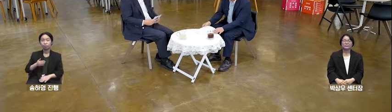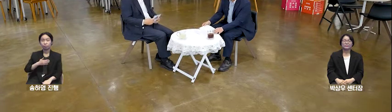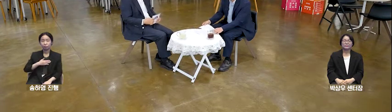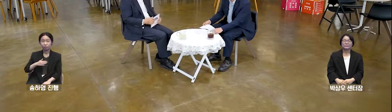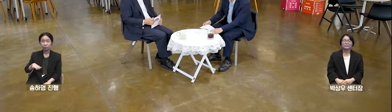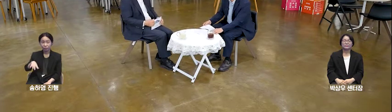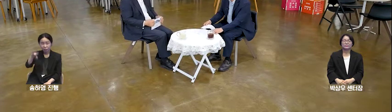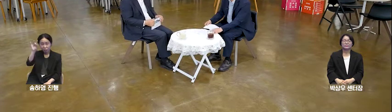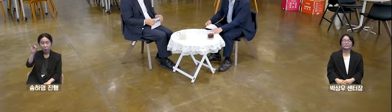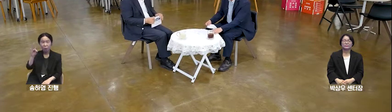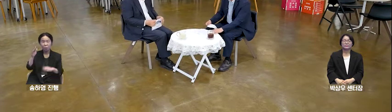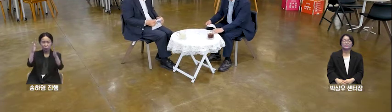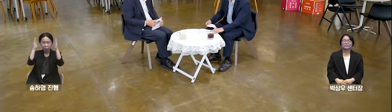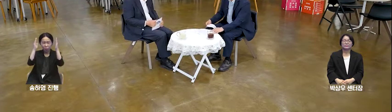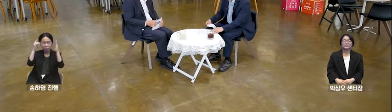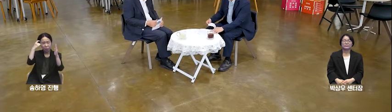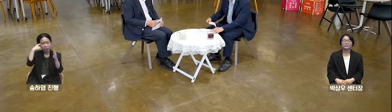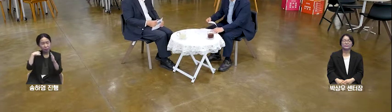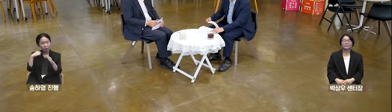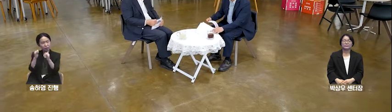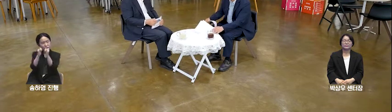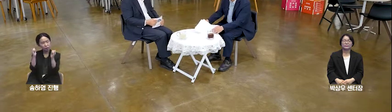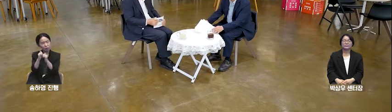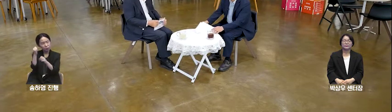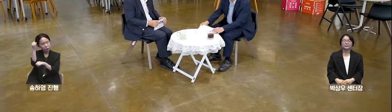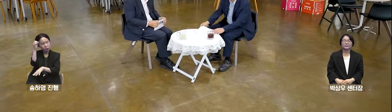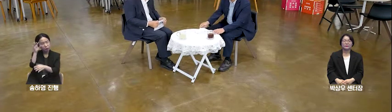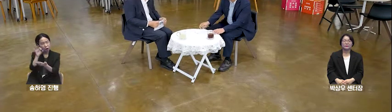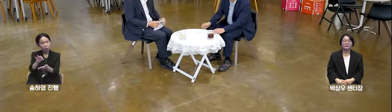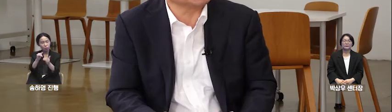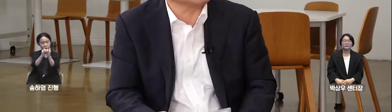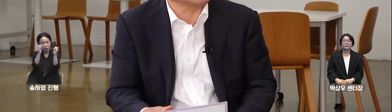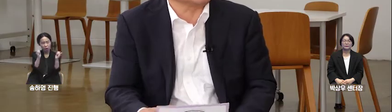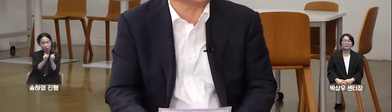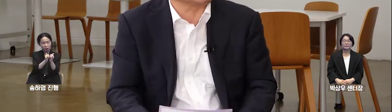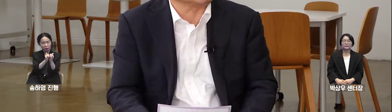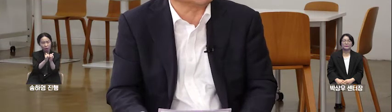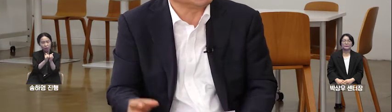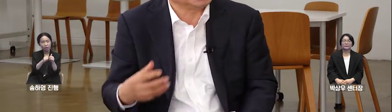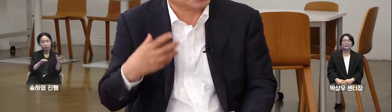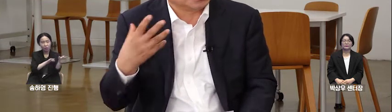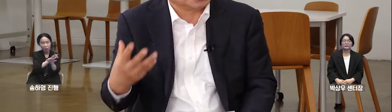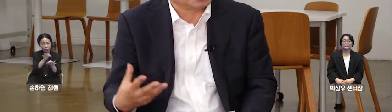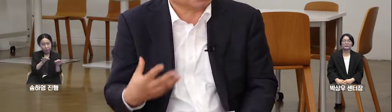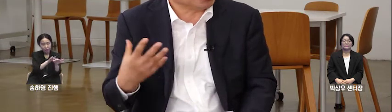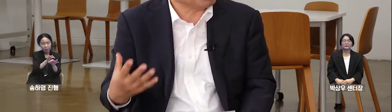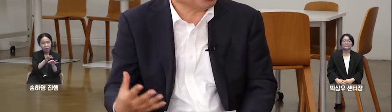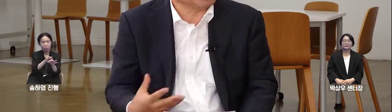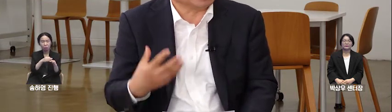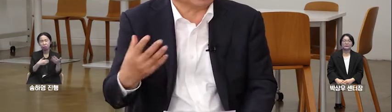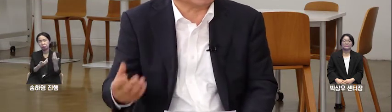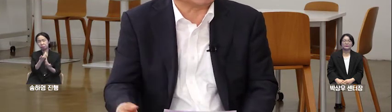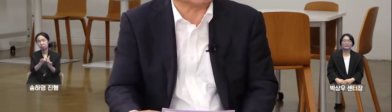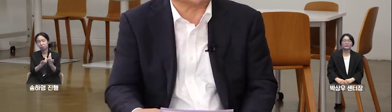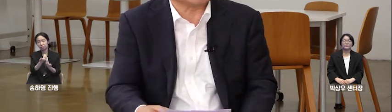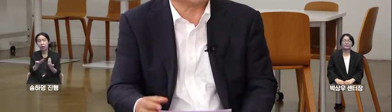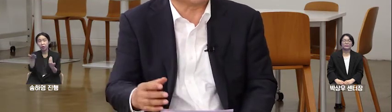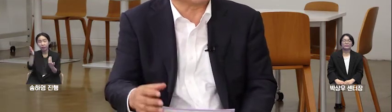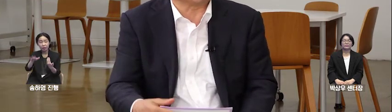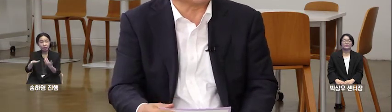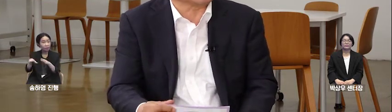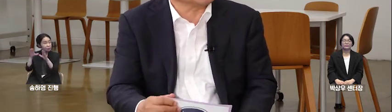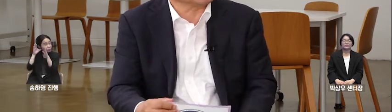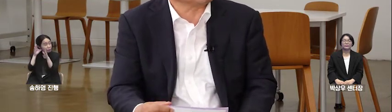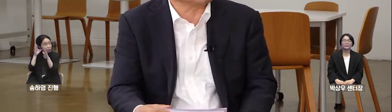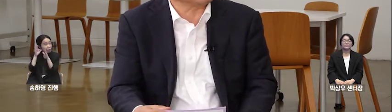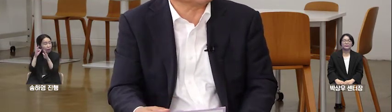저도 처음에 이제 공부 좀 해야 되겠다 하면서 사회적 자본, 사회적 경제 뭐 이런 거에 대해서 좀 생소했는데 지금 말씀